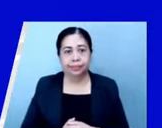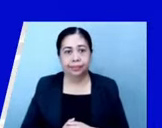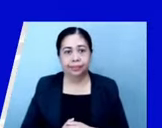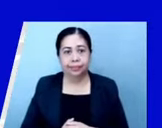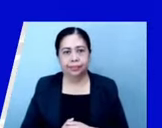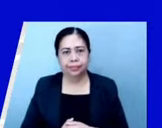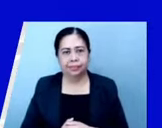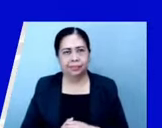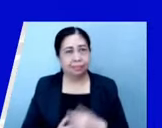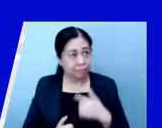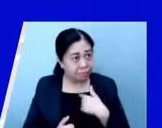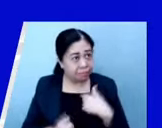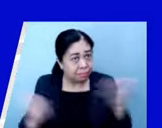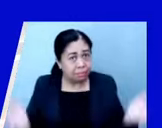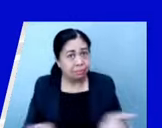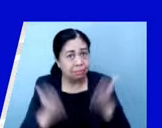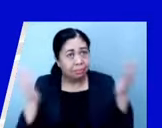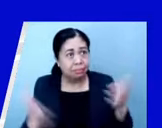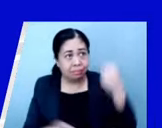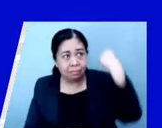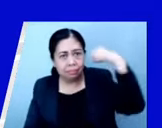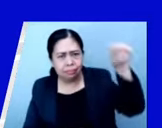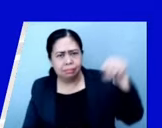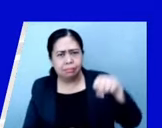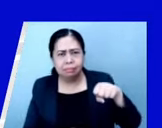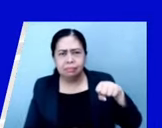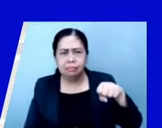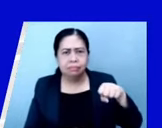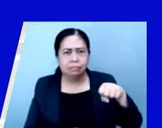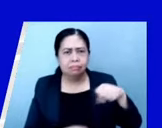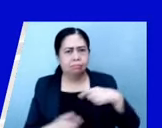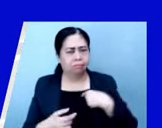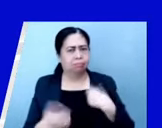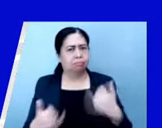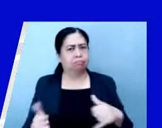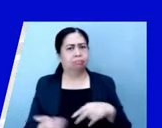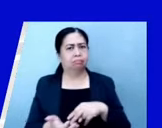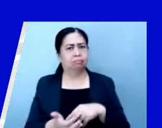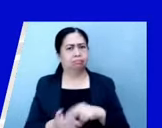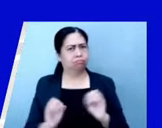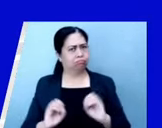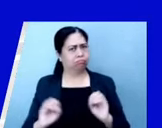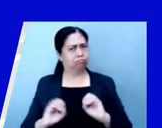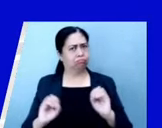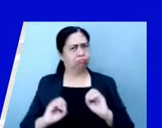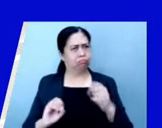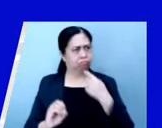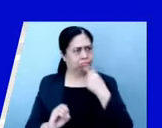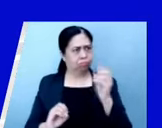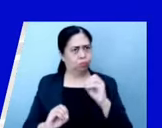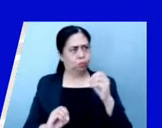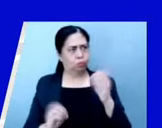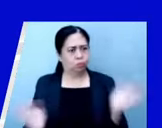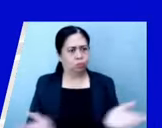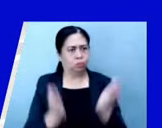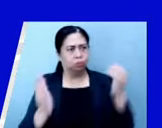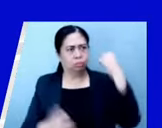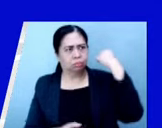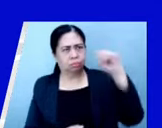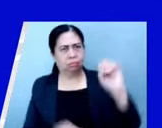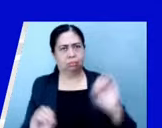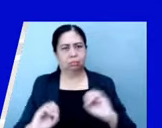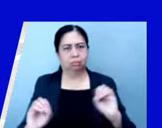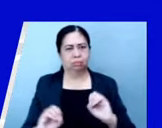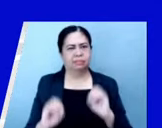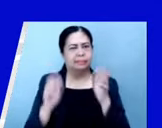Inciting to sedition, ako nanindigan pa rin na walang ganun. Ngayon, para sa akin, hayaan muna natin